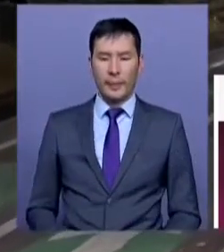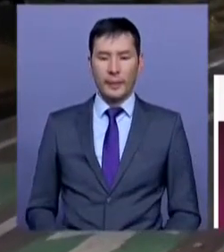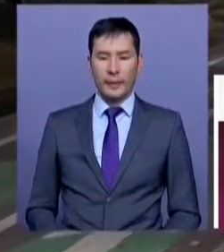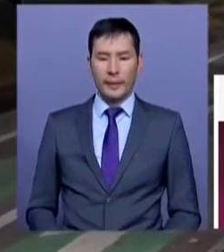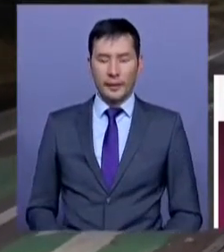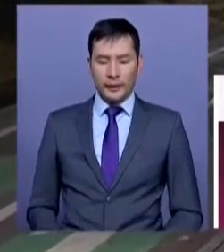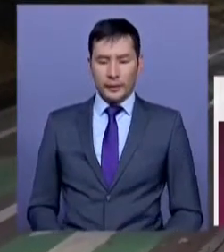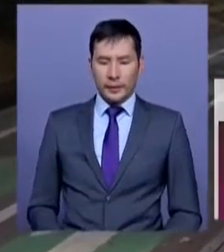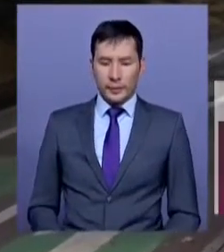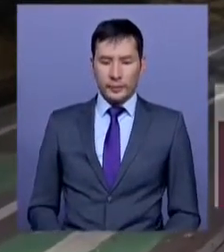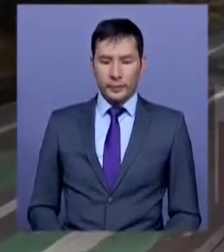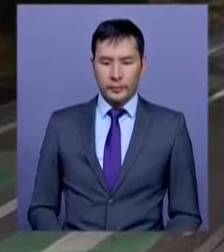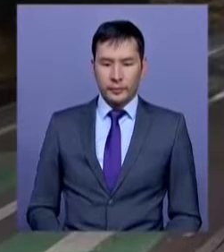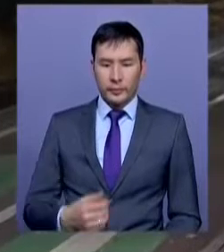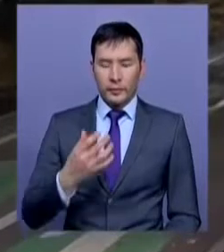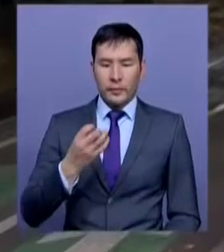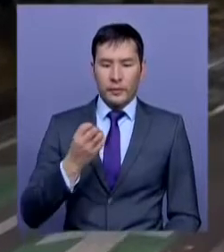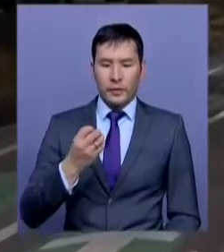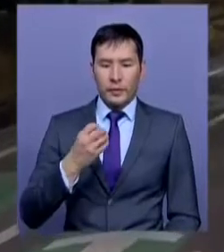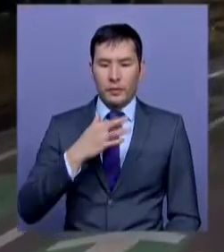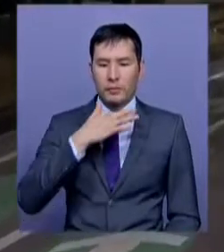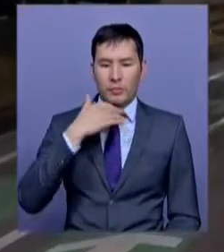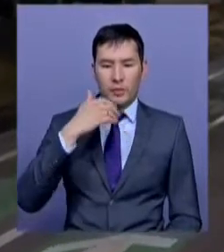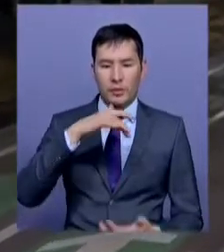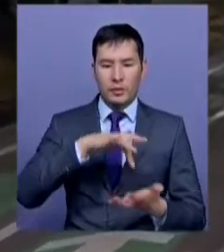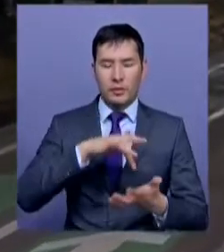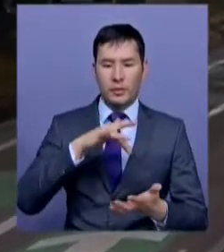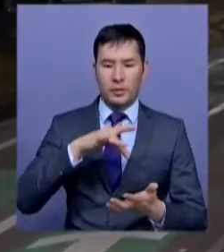берілді. Және бұдан басқа көп нысандар бүгінгі таңда